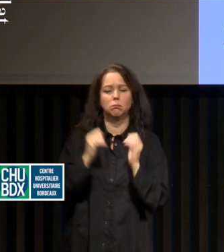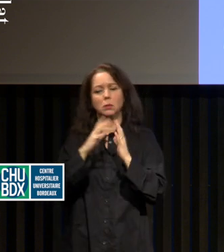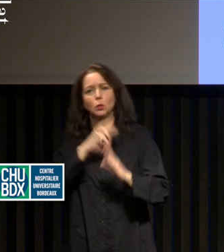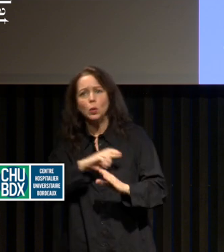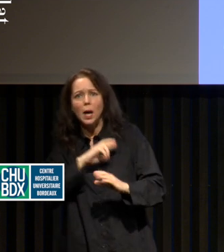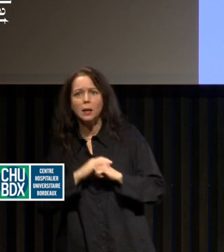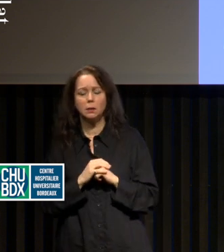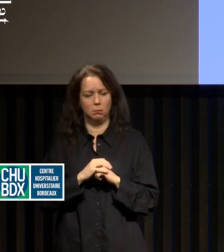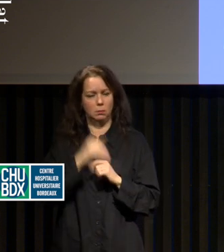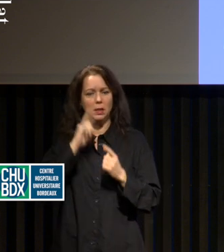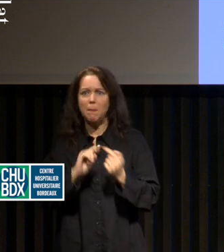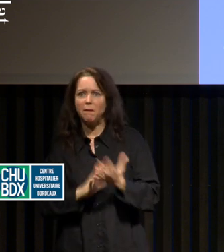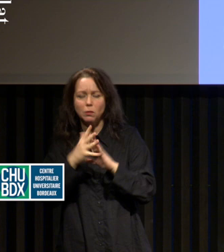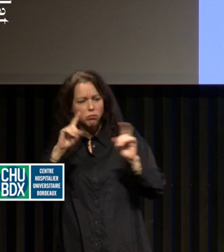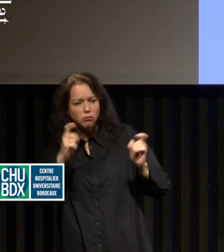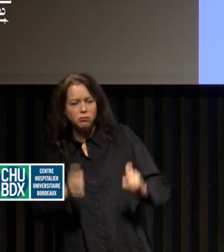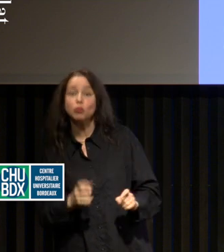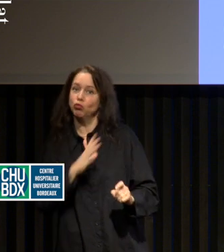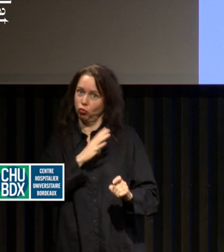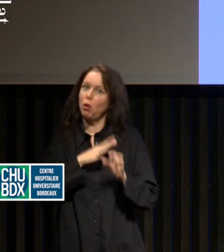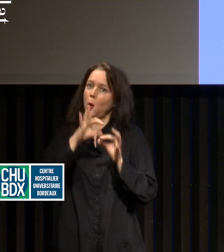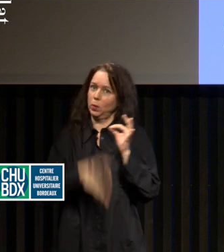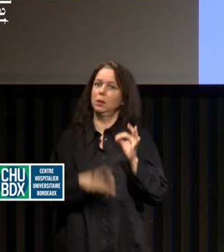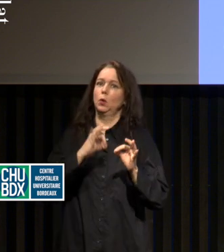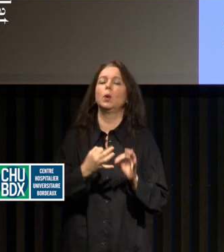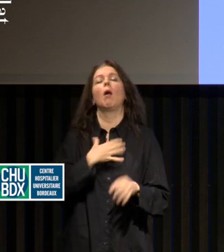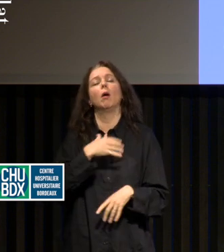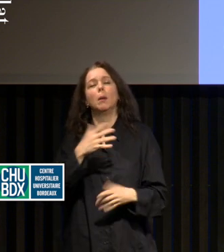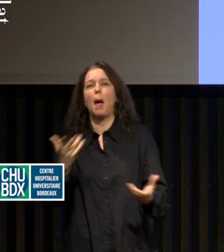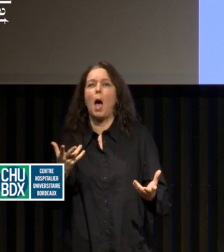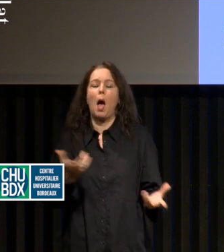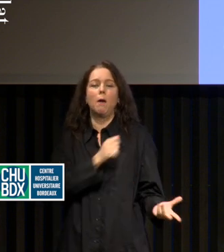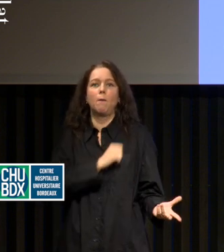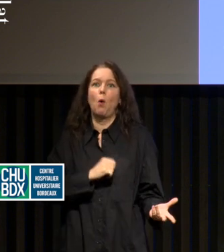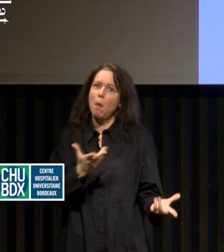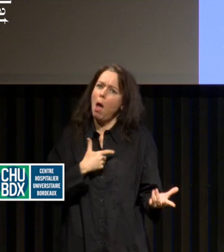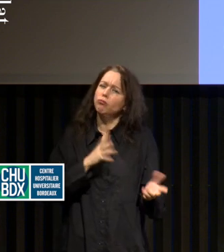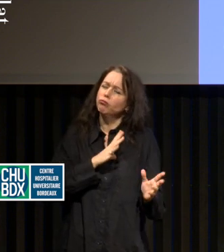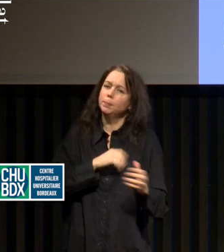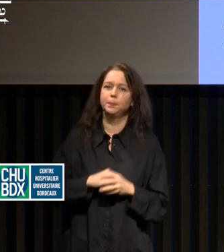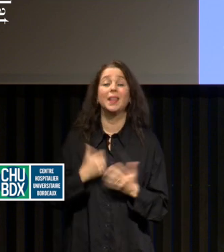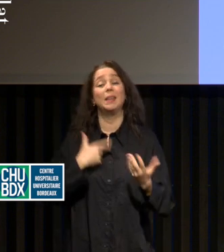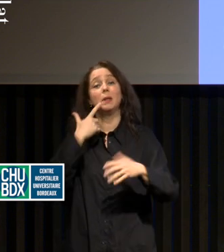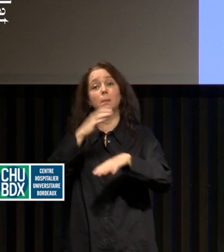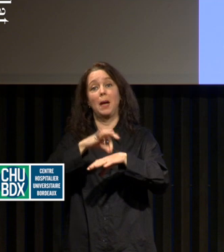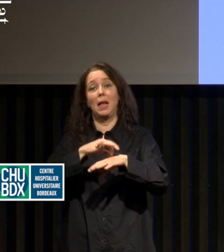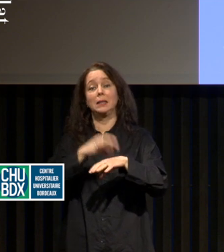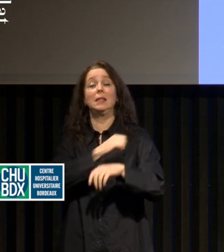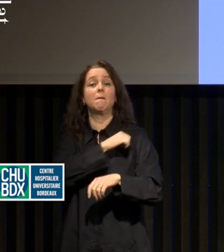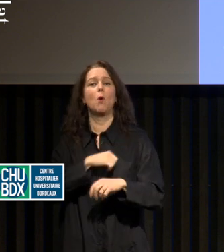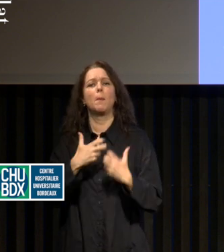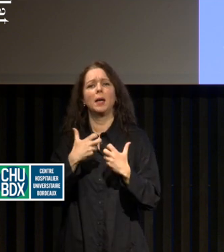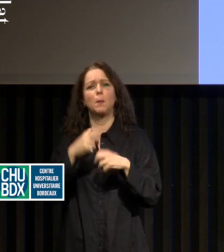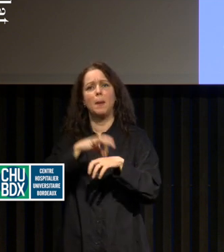il y a un impact de ces probiotiques sur la santé, un impact qui est modéré. Et en pathologie grave, exemple de la maladie de Crohn,